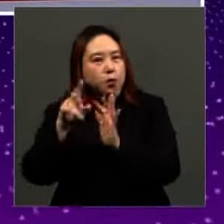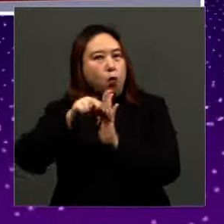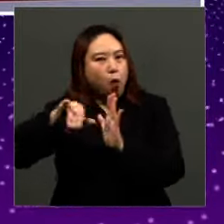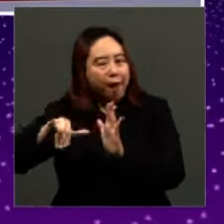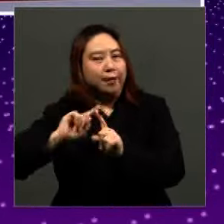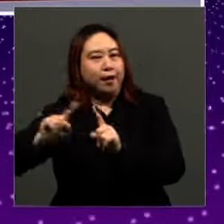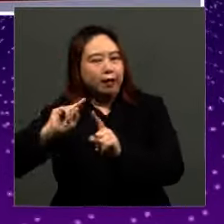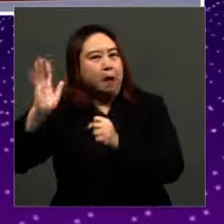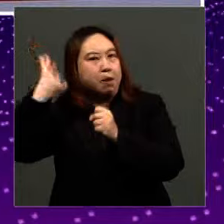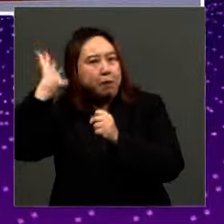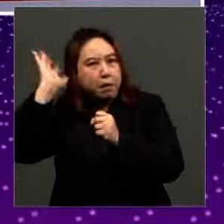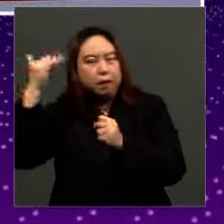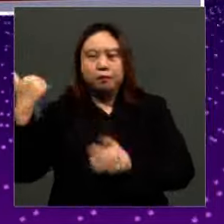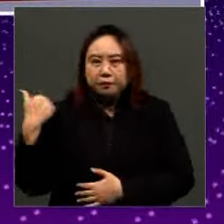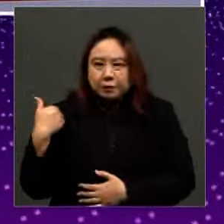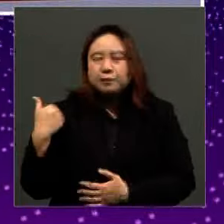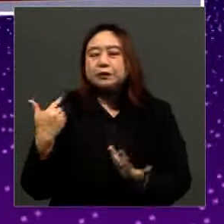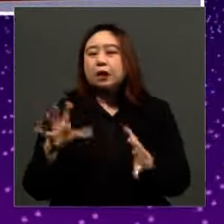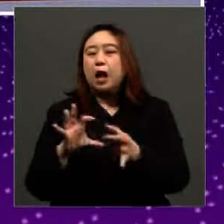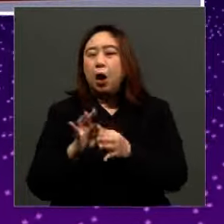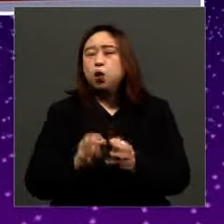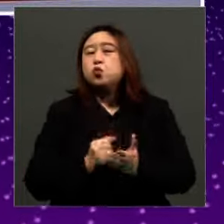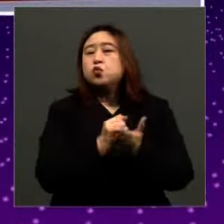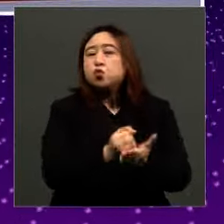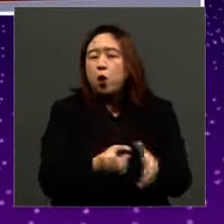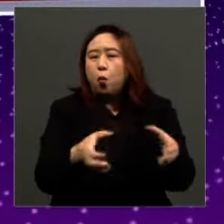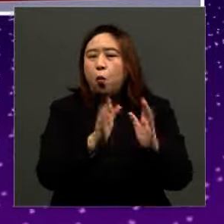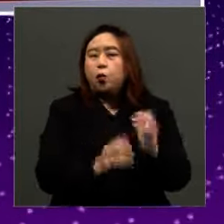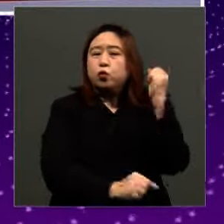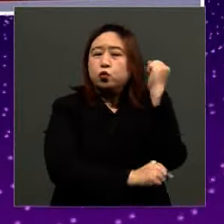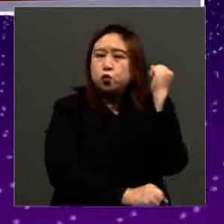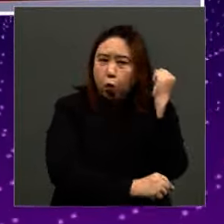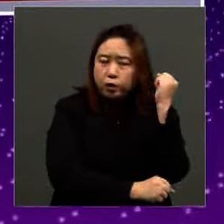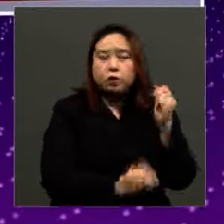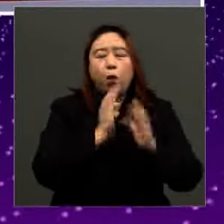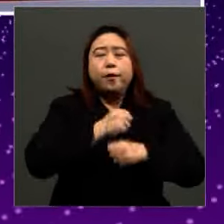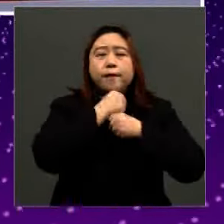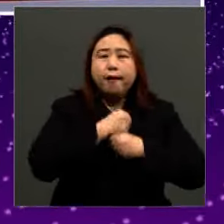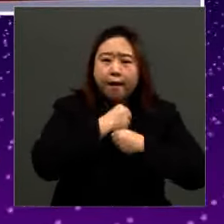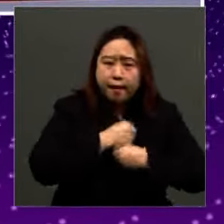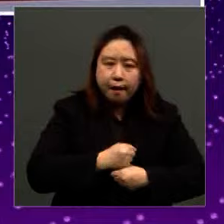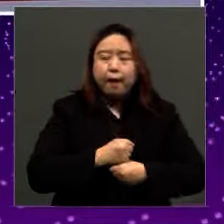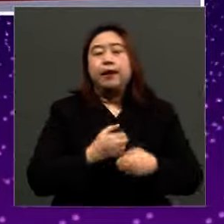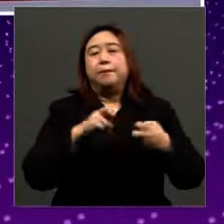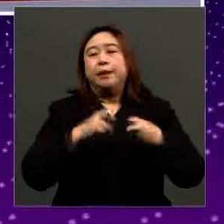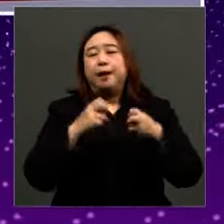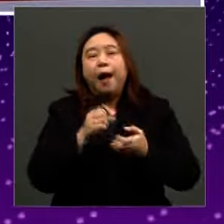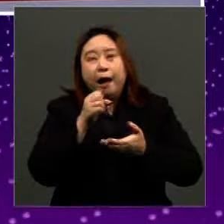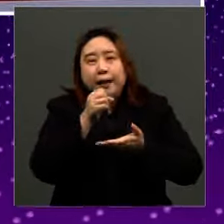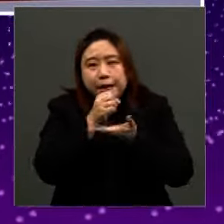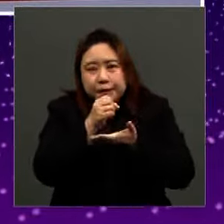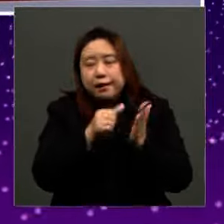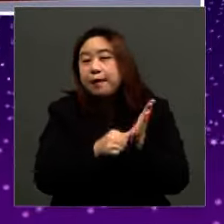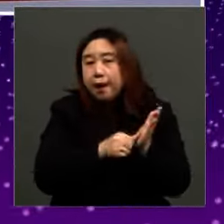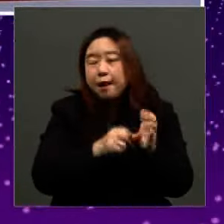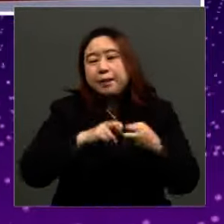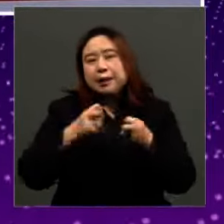เวทีมีประกาศทั้งเรื่องของเอ่อช่วยเหลือกลุ่มผู้ยากจนหรือว่าผู้สูงอายุก็ดีนะคะทั้งการแก้ไขปัญหายาเสพติดแล้วก็แก้